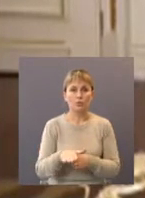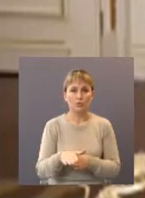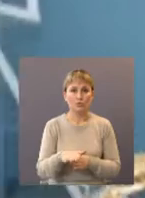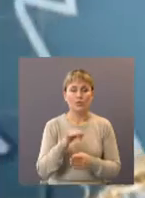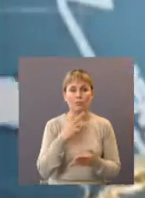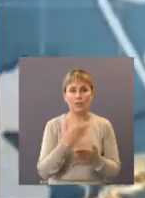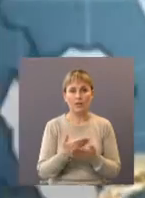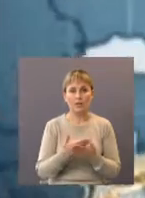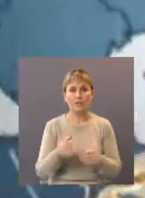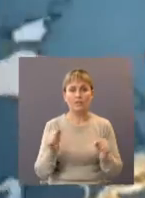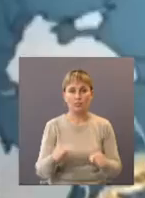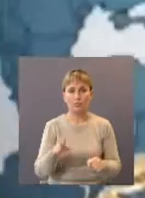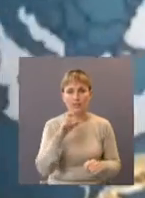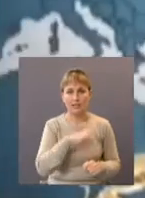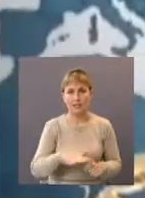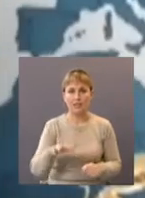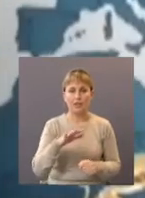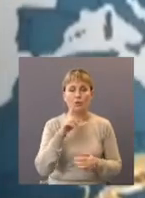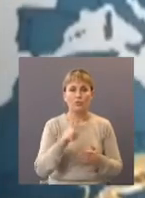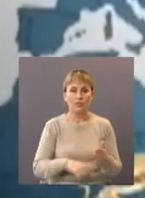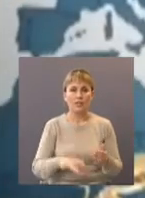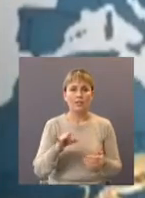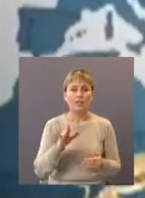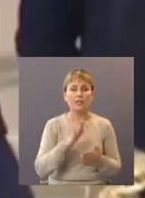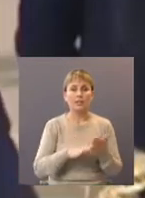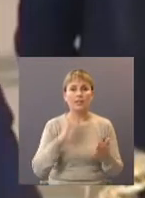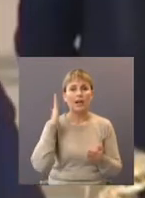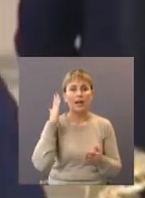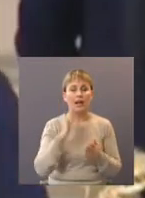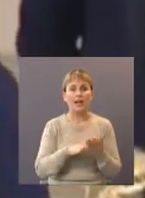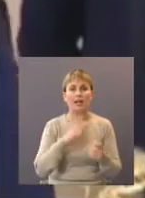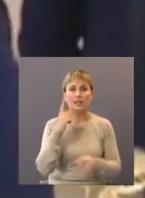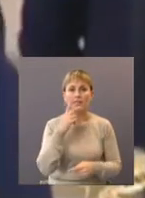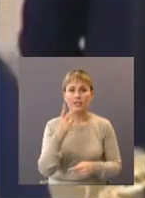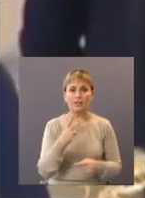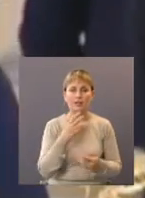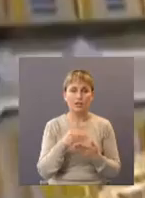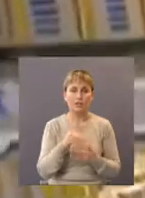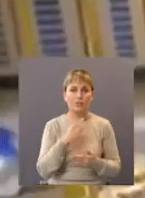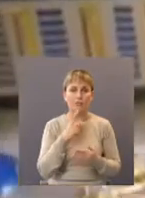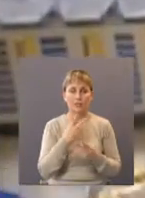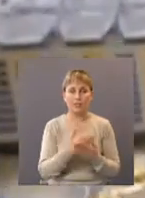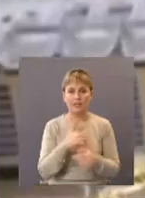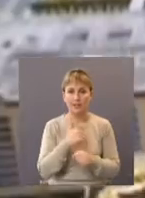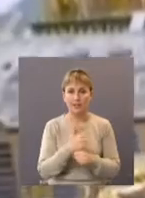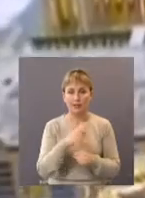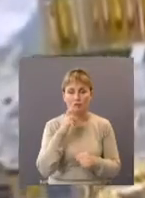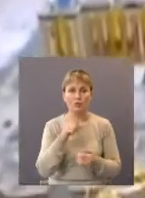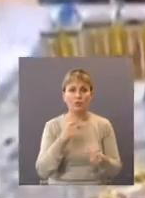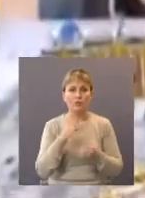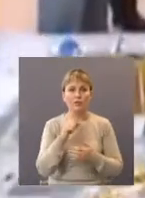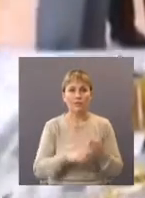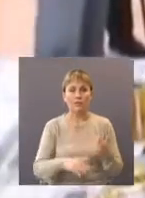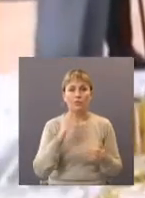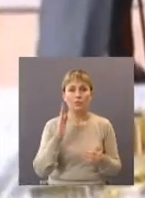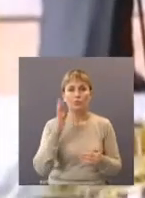не платим. Это решение действительно волевое. Перенос столицы – дело не только хлопотное, но и затратное. Впрочем, история знает несколько